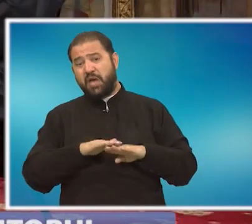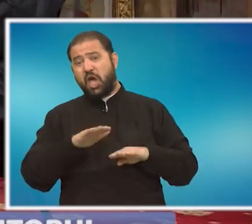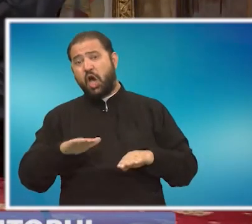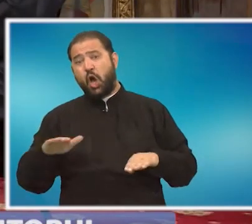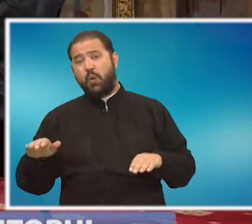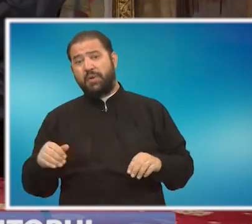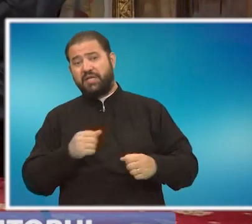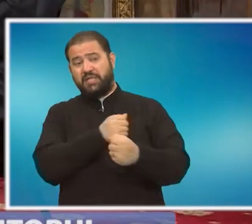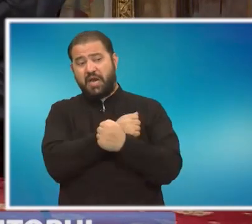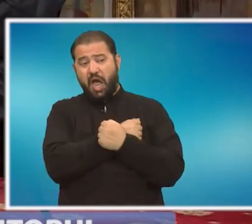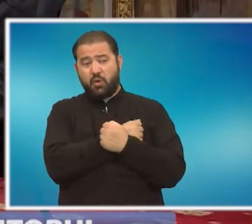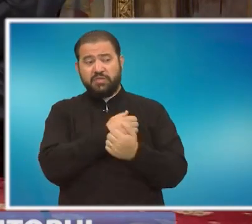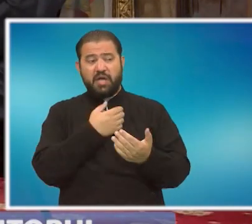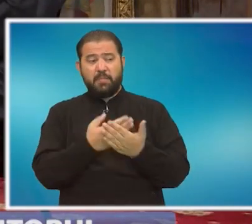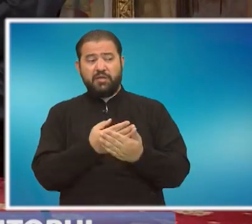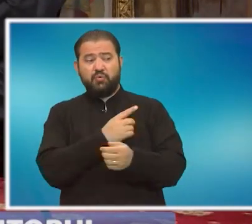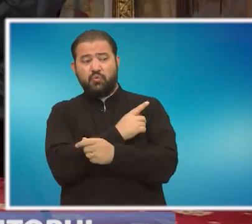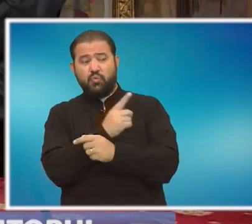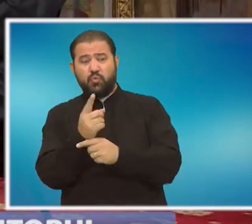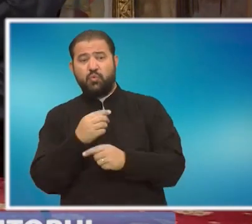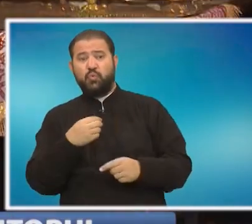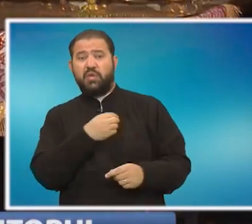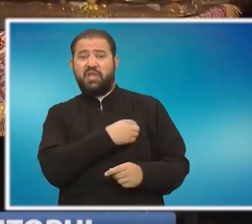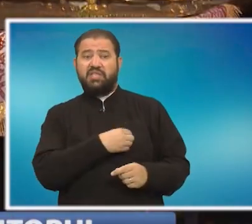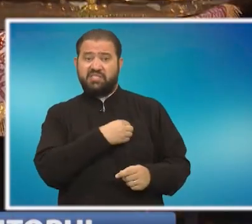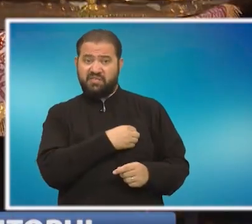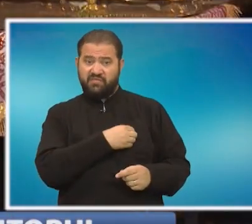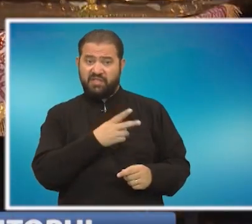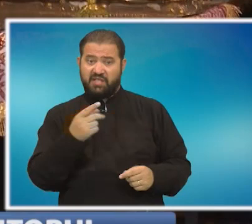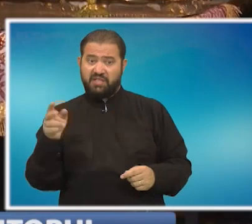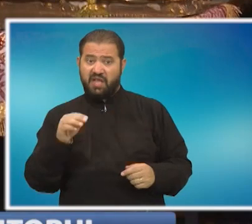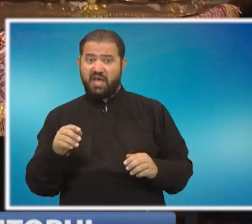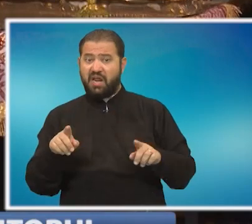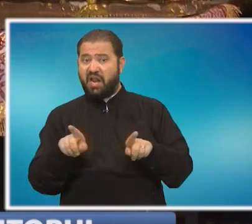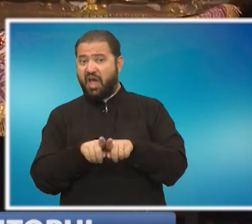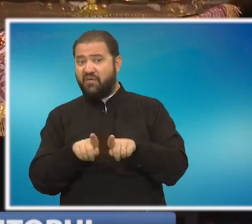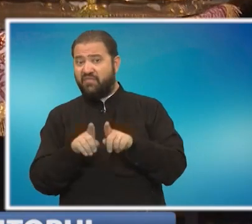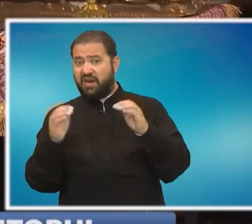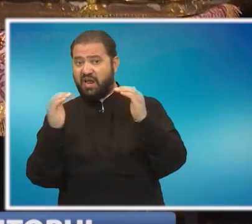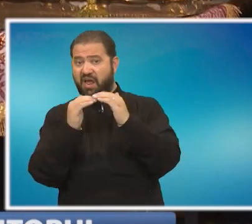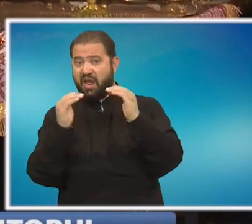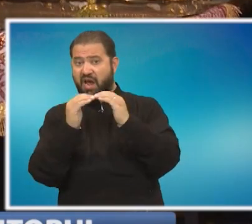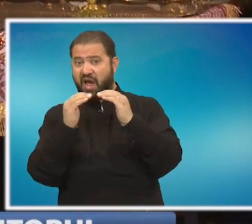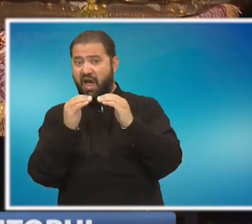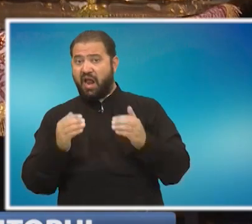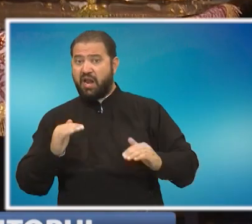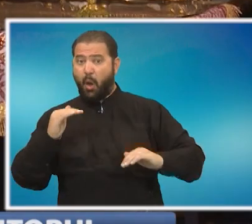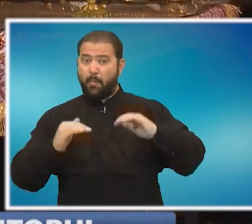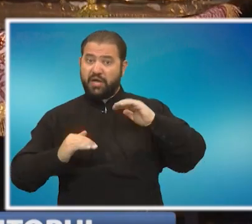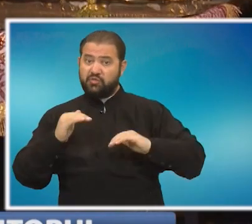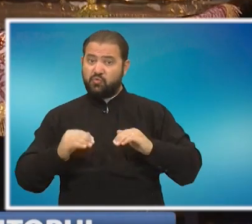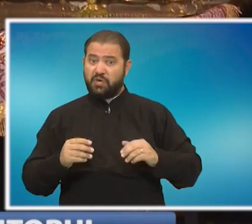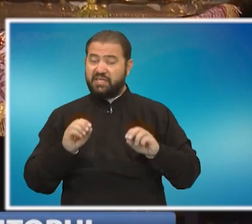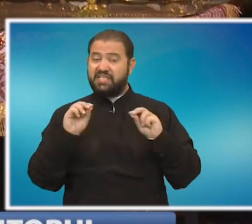cei mici dragostea și evlavia față de cele sfinte, dar în egală măsură ar trebui să învățăm și